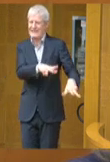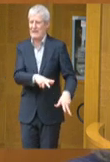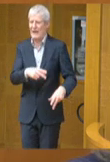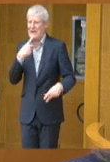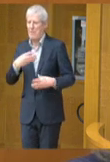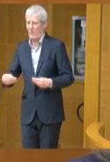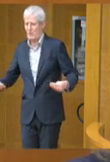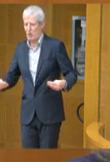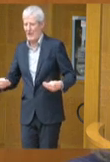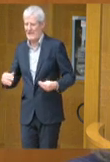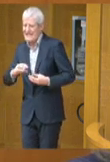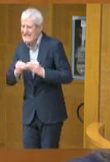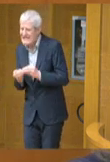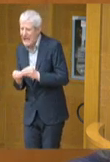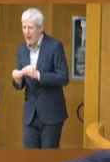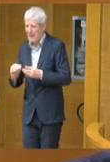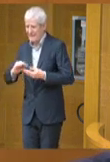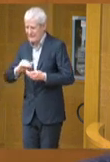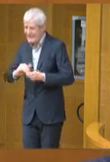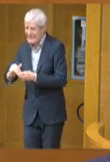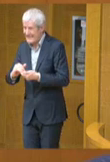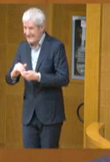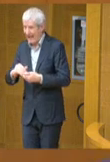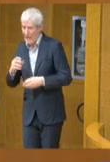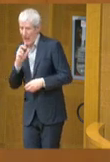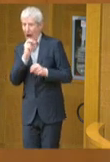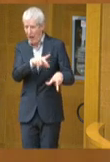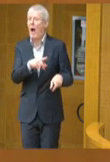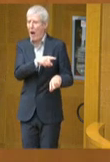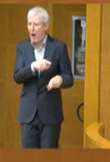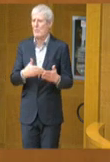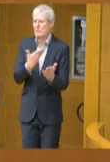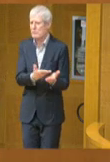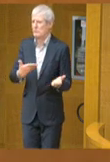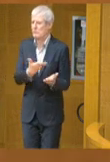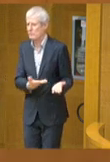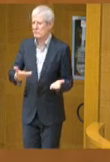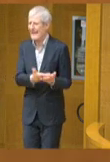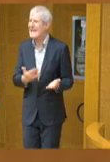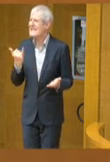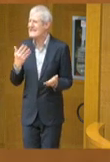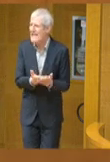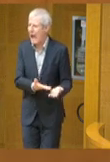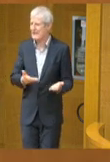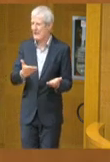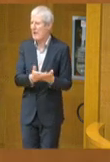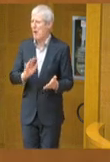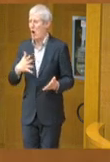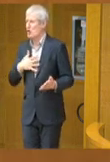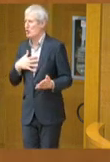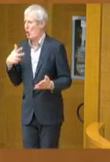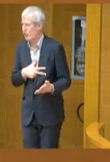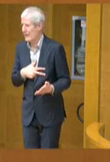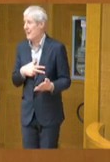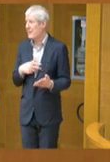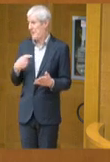professionisti, del sistema, dei servizi, e stanno portando avanti delle istanze che sono le istanze della società nel suo complesso.